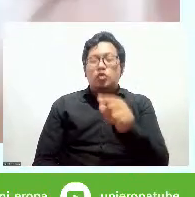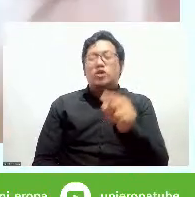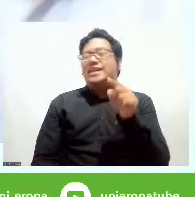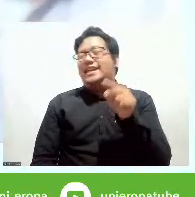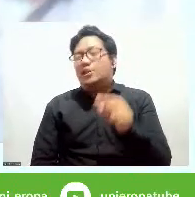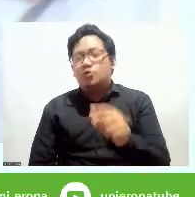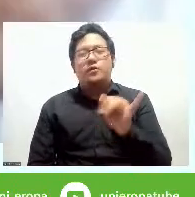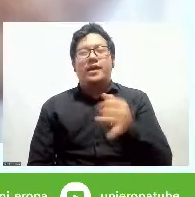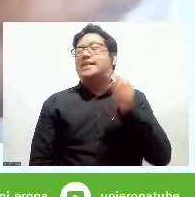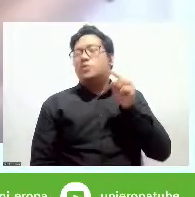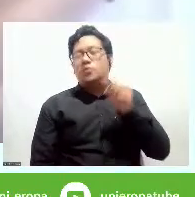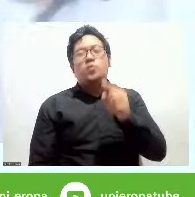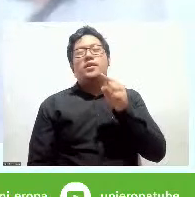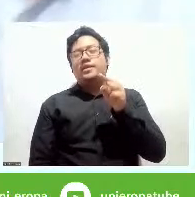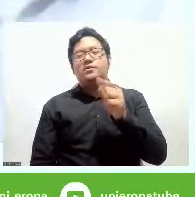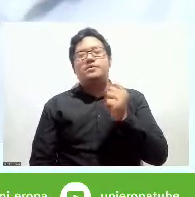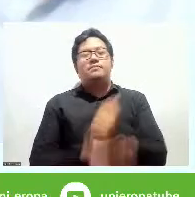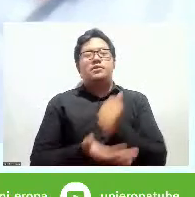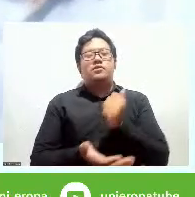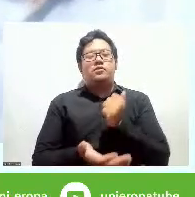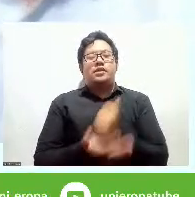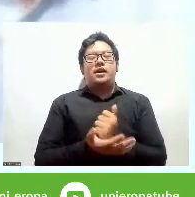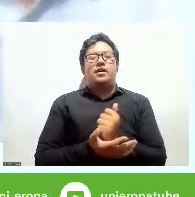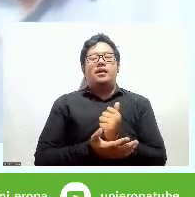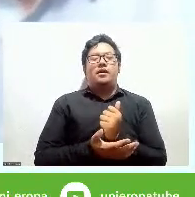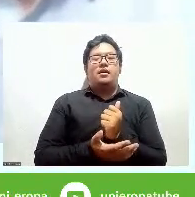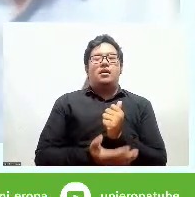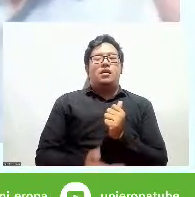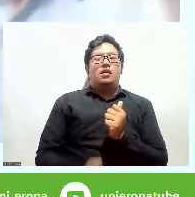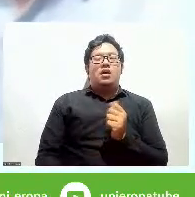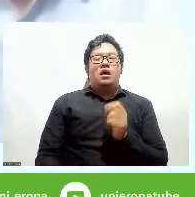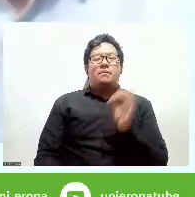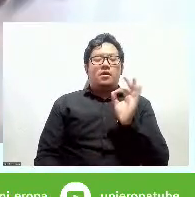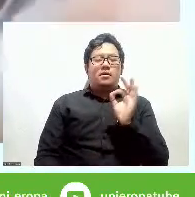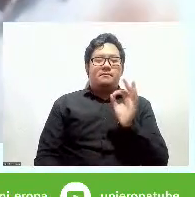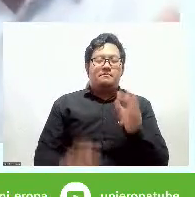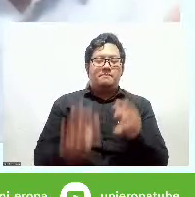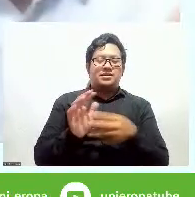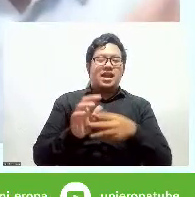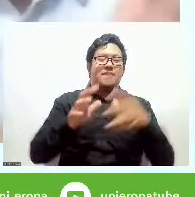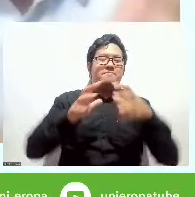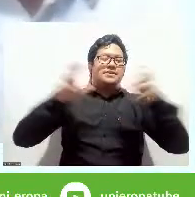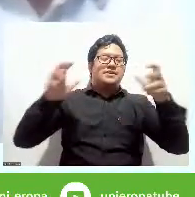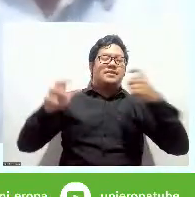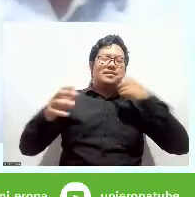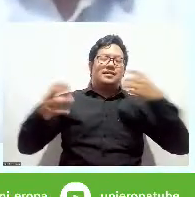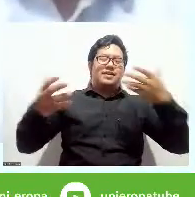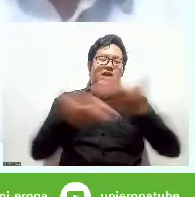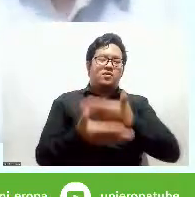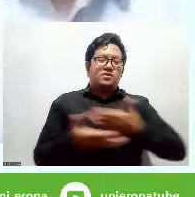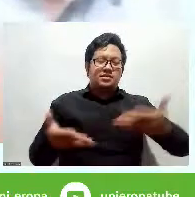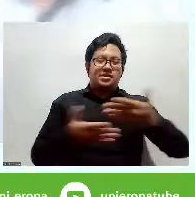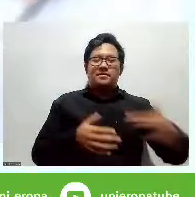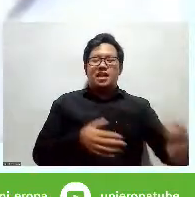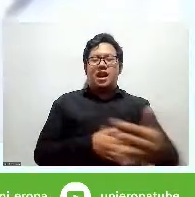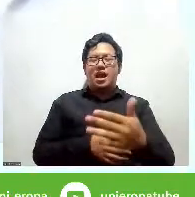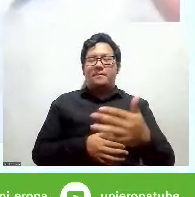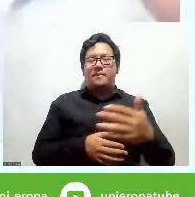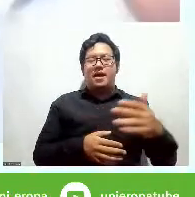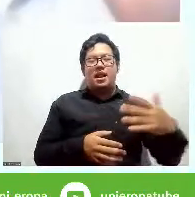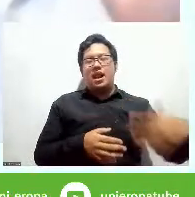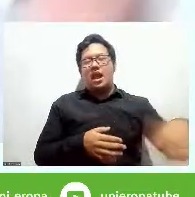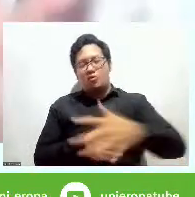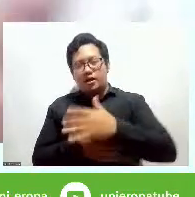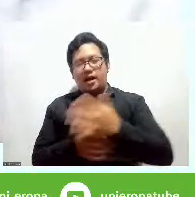sebetulnya belum magres yang besar mengenai ekosistem laut ekstrim perikanan ekosistem pesisir ya